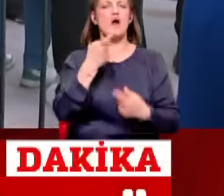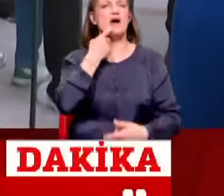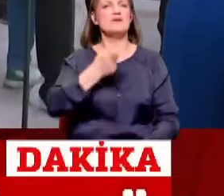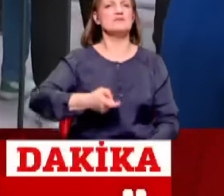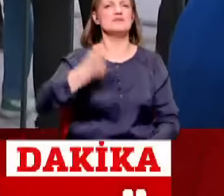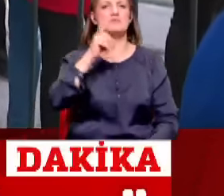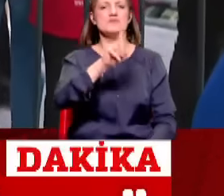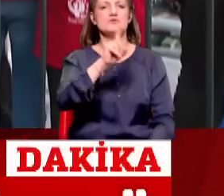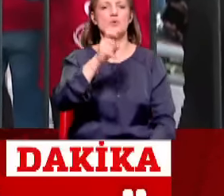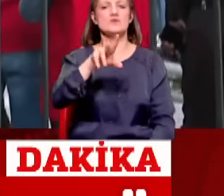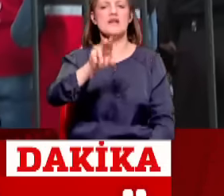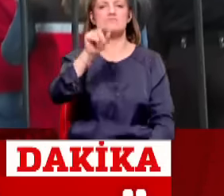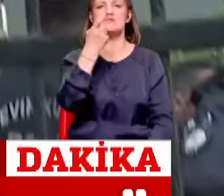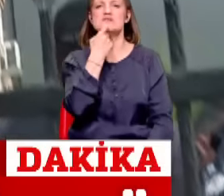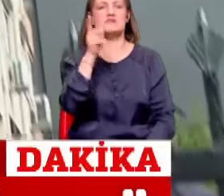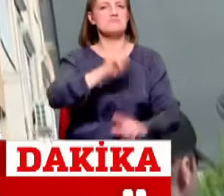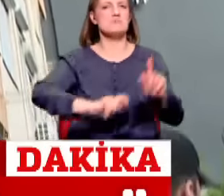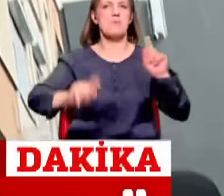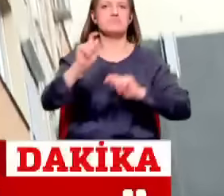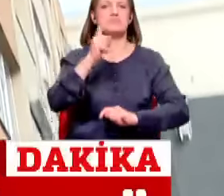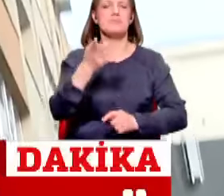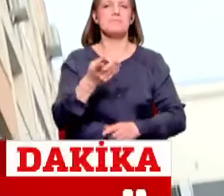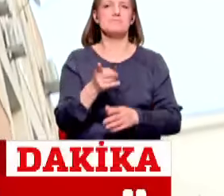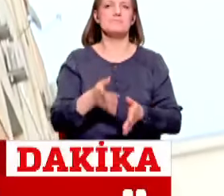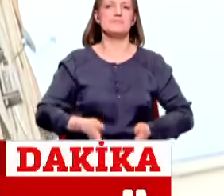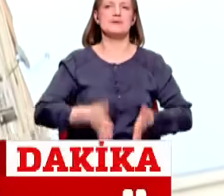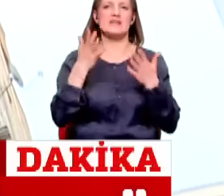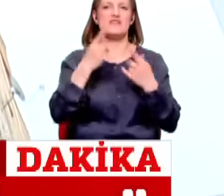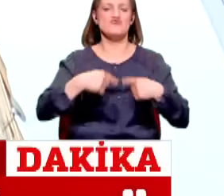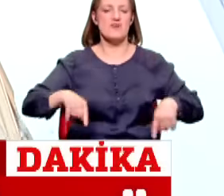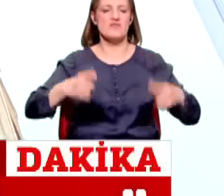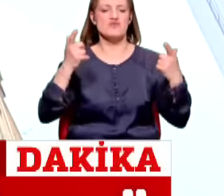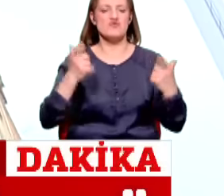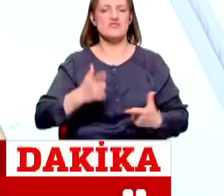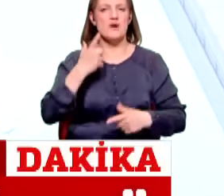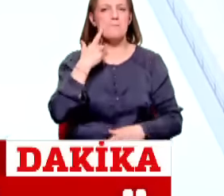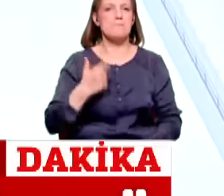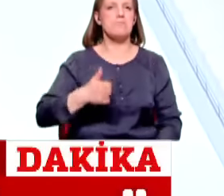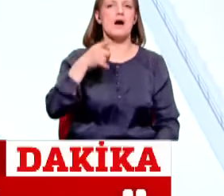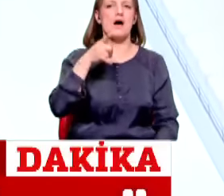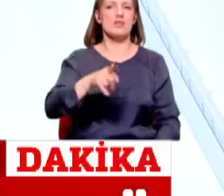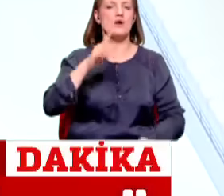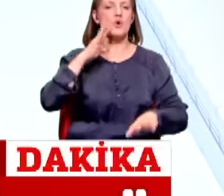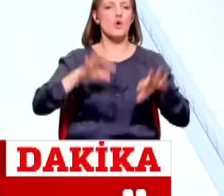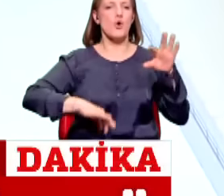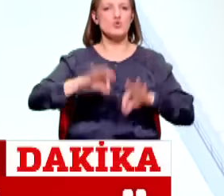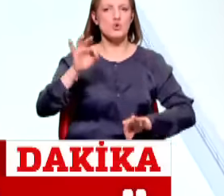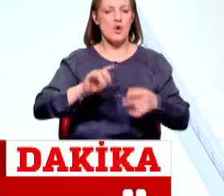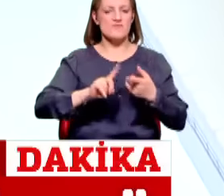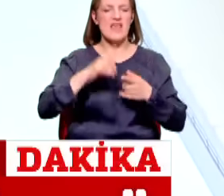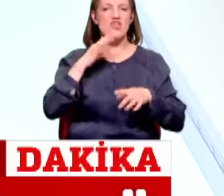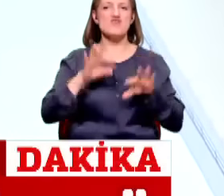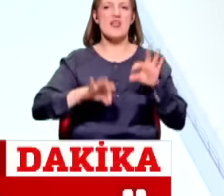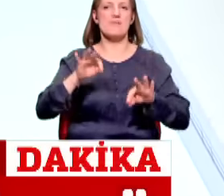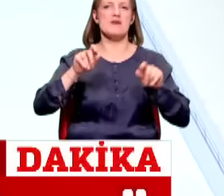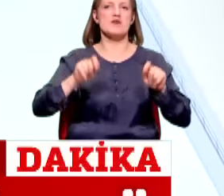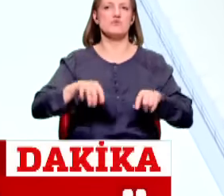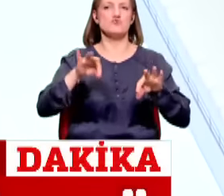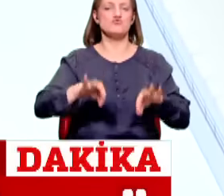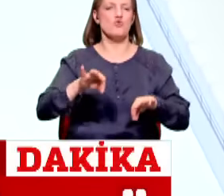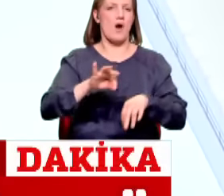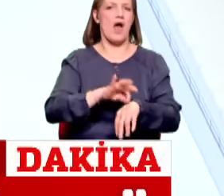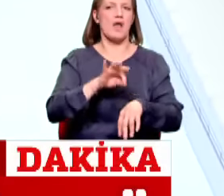bina. 1970'li yıllarda yapıldı. O yüzden bir Çevre Şehircilik İl Bakanlığı kontrol, inceleme yapıyor şu an. Bina